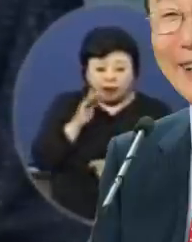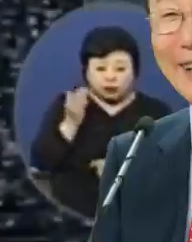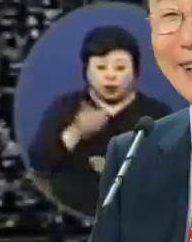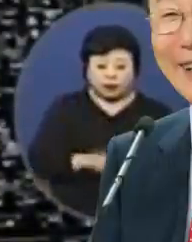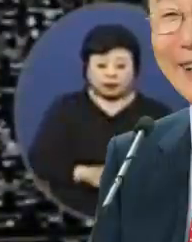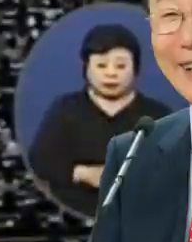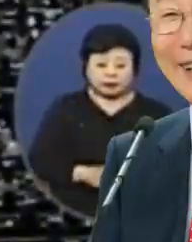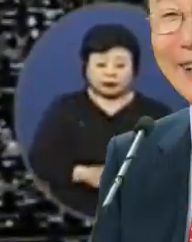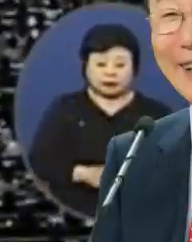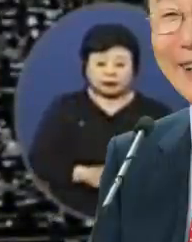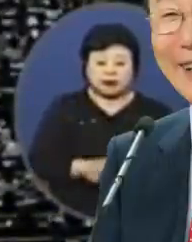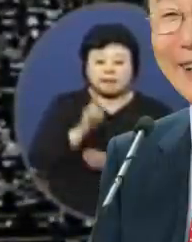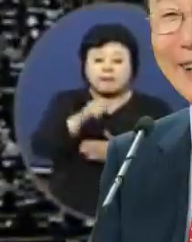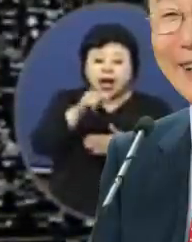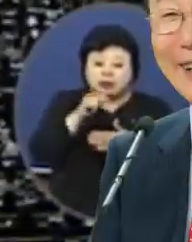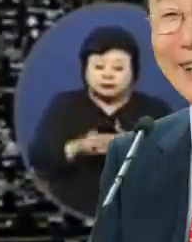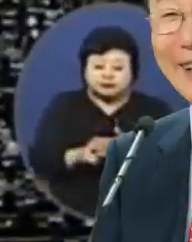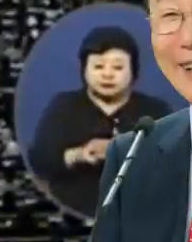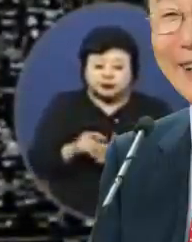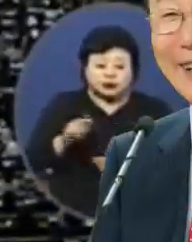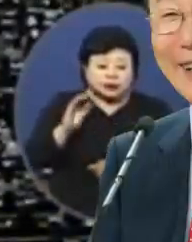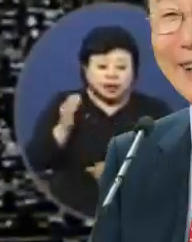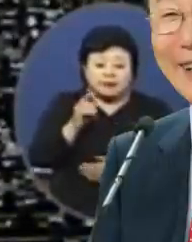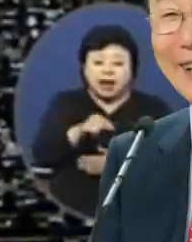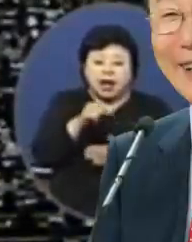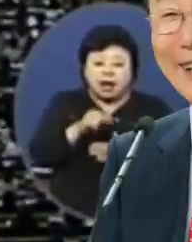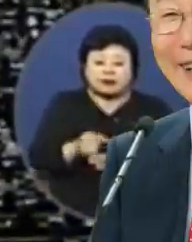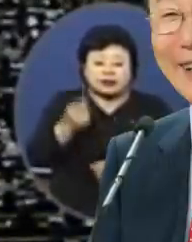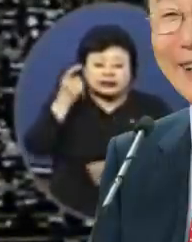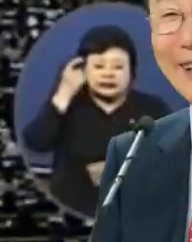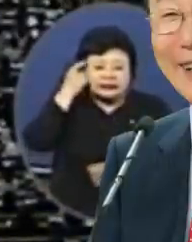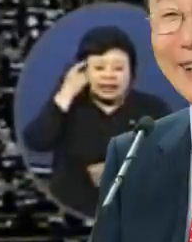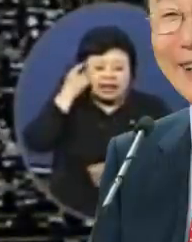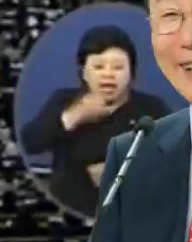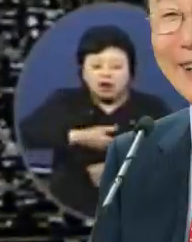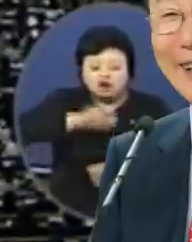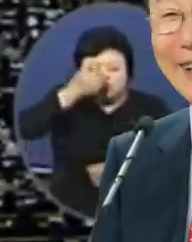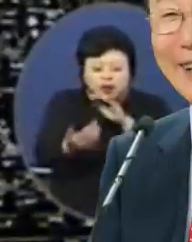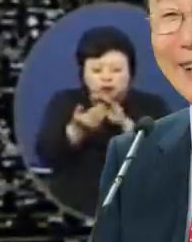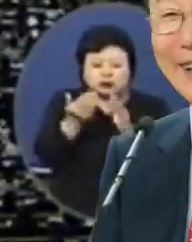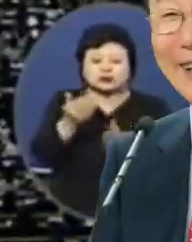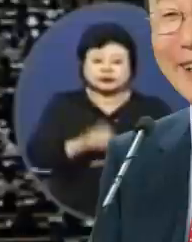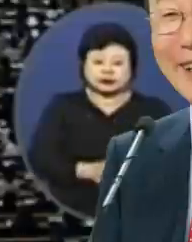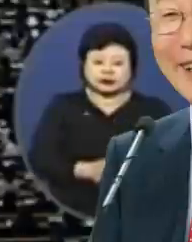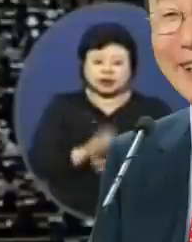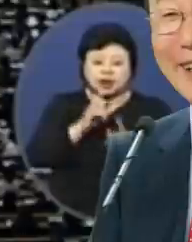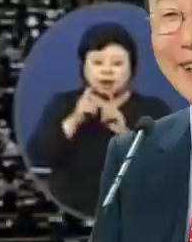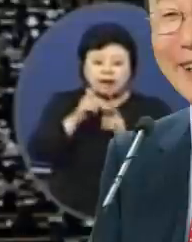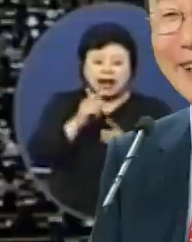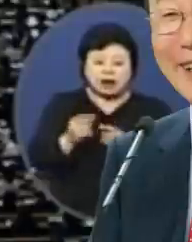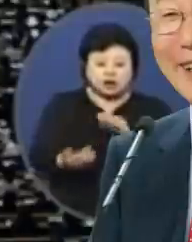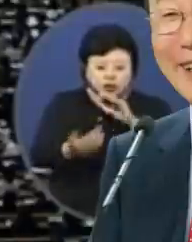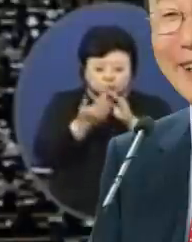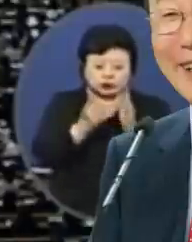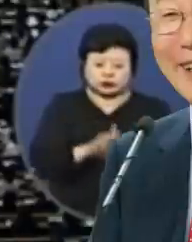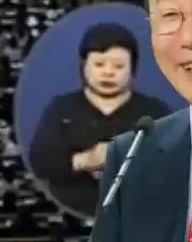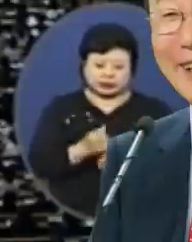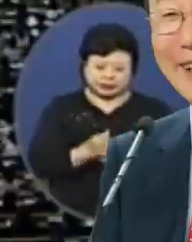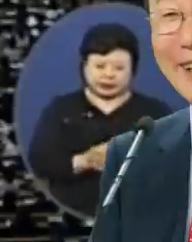것입니다. 그 마음은 어떻게 되느냐? 마음은 생각과 꿈과 믿음과 말로서 이루어지는 것입니다.